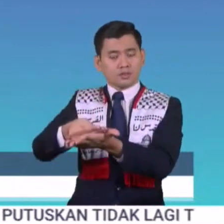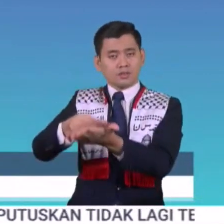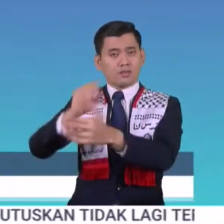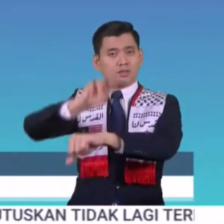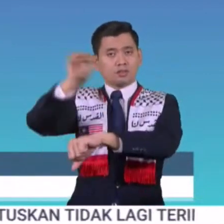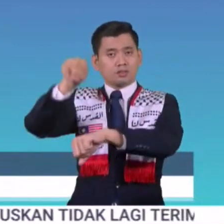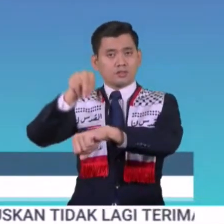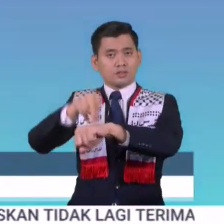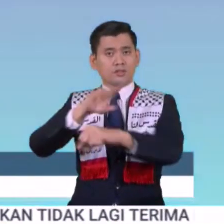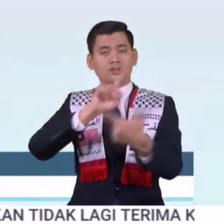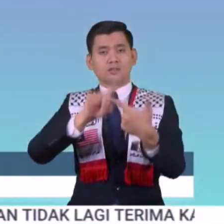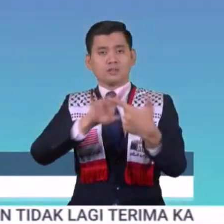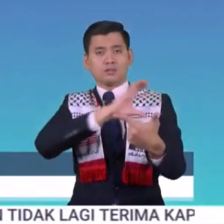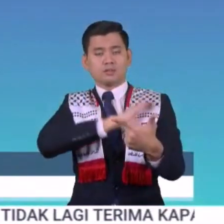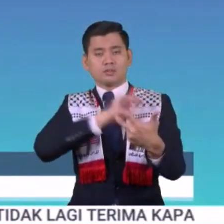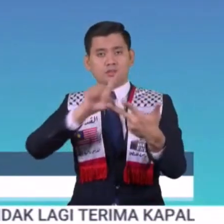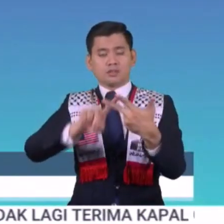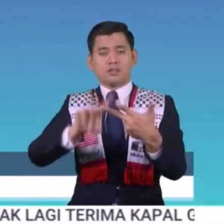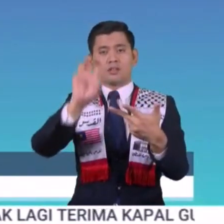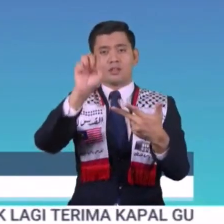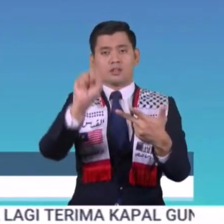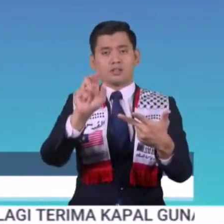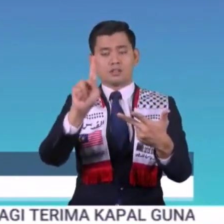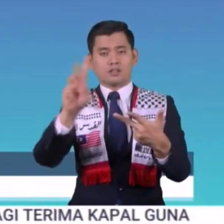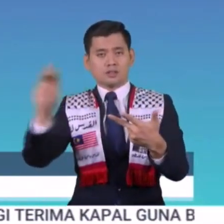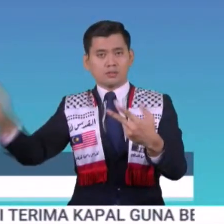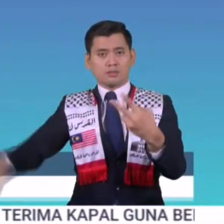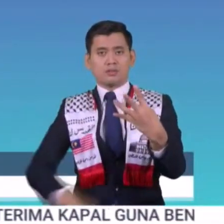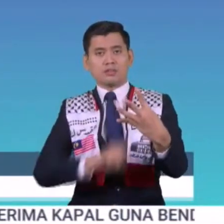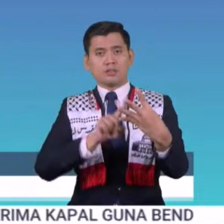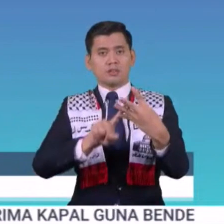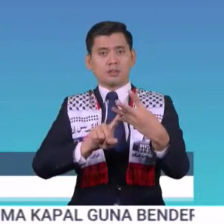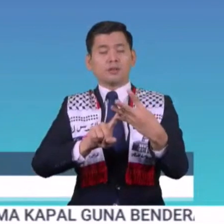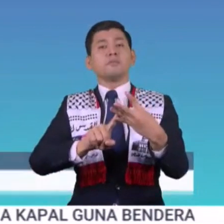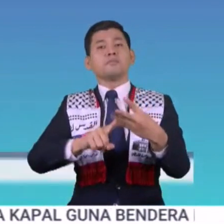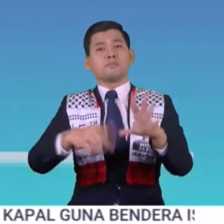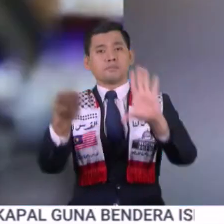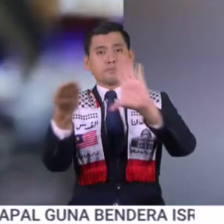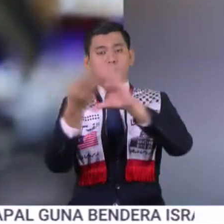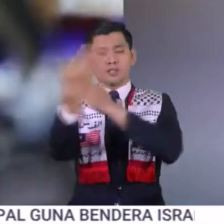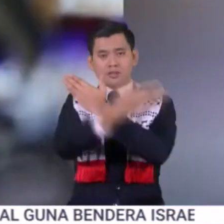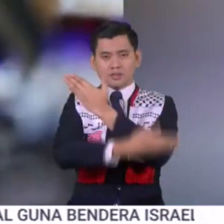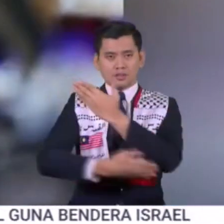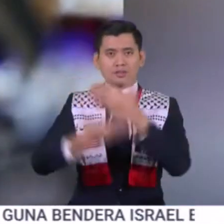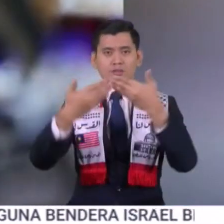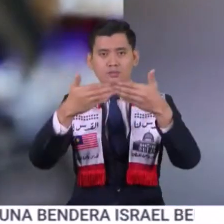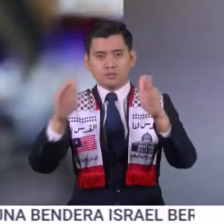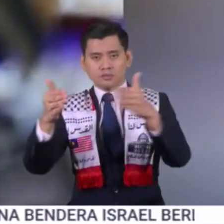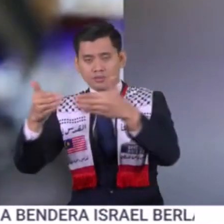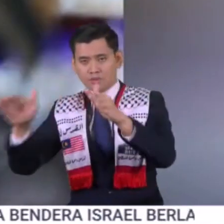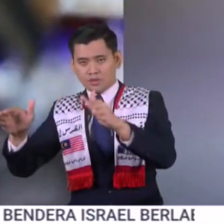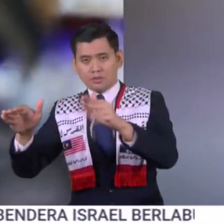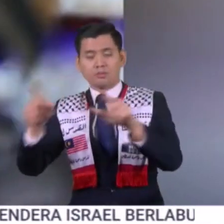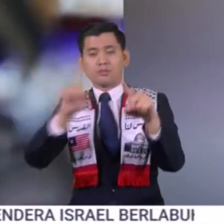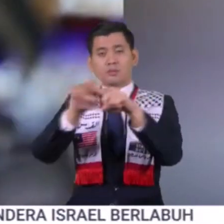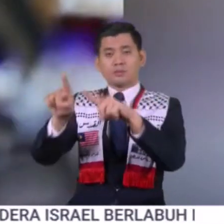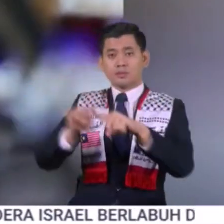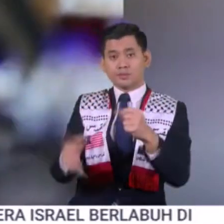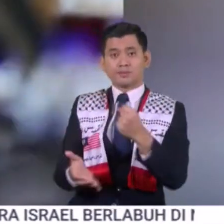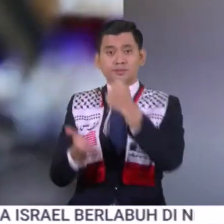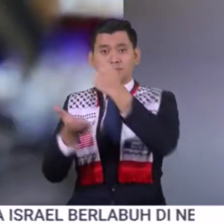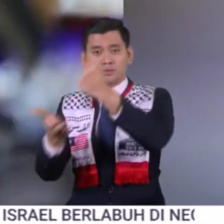Malaysia suruhanjaya komunikasi dan multimedia Malaysia dan Bank Negara bnm telah dibuka melibatkan pelbagai peruntukan